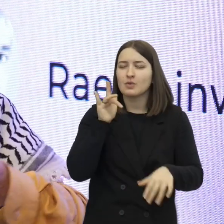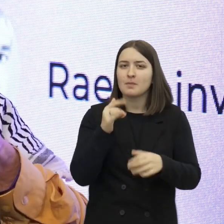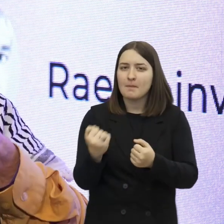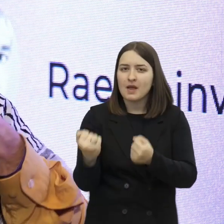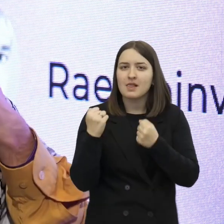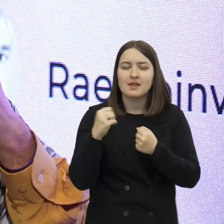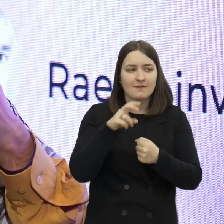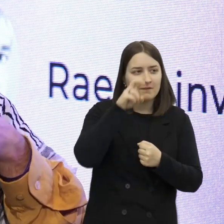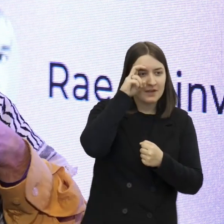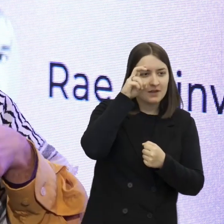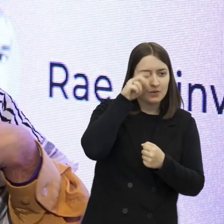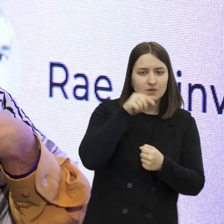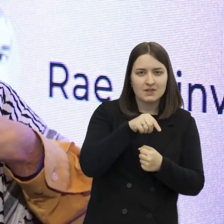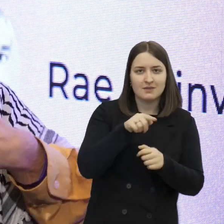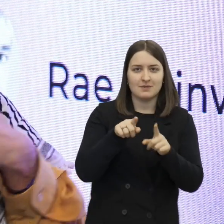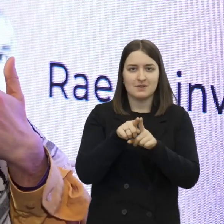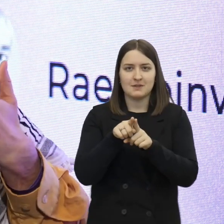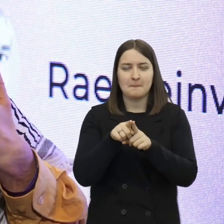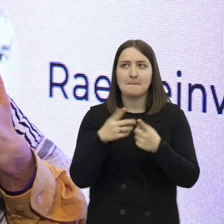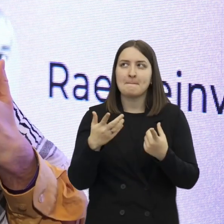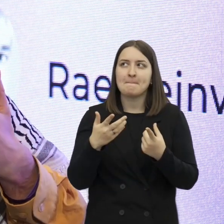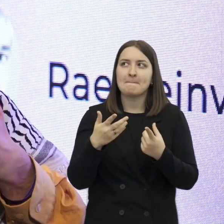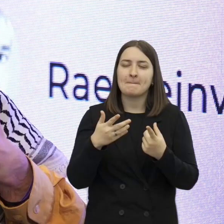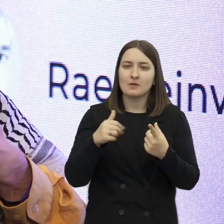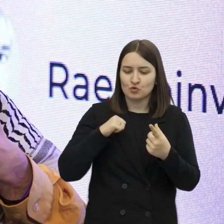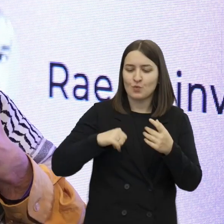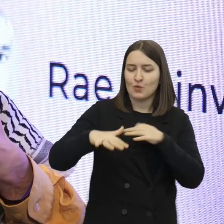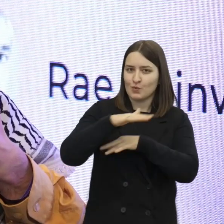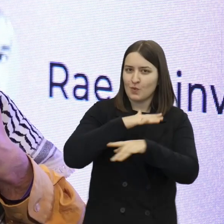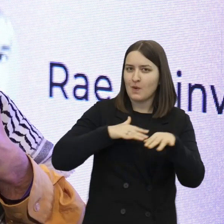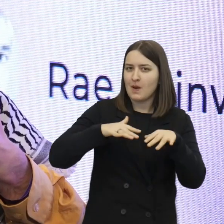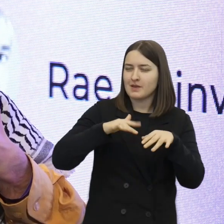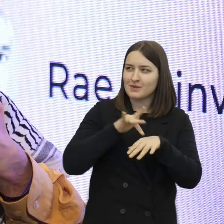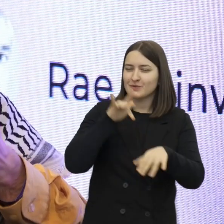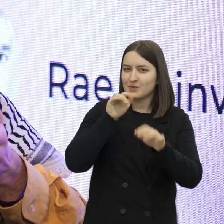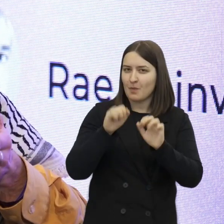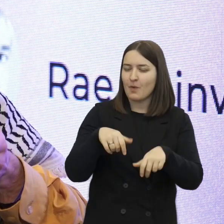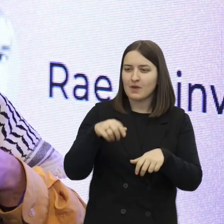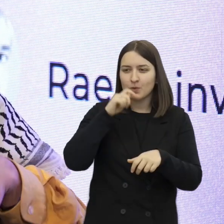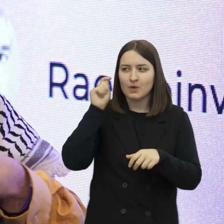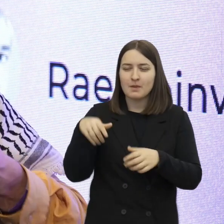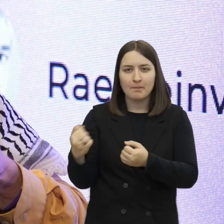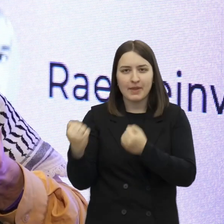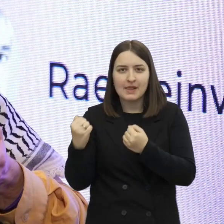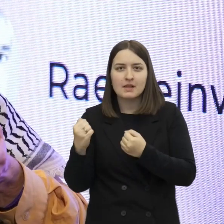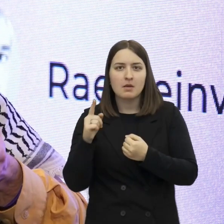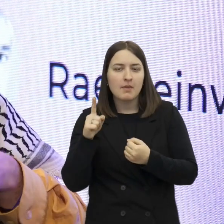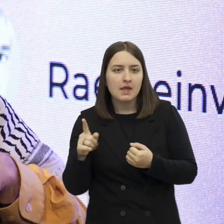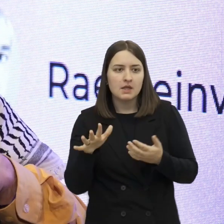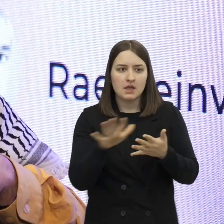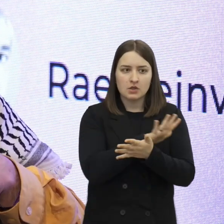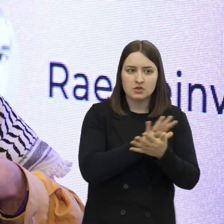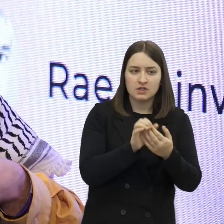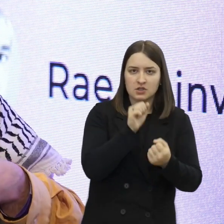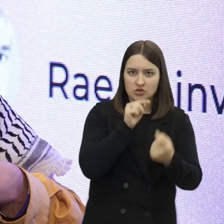vyriausybės pozicijos. Kažkaip protestus prieš genocidą Palestinoje neateina tiek daug žmonių,